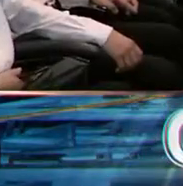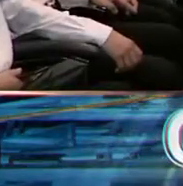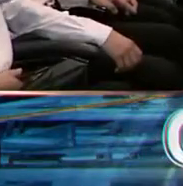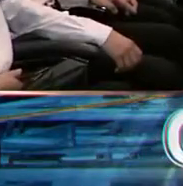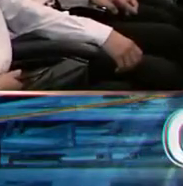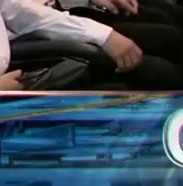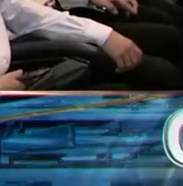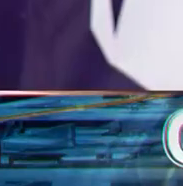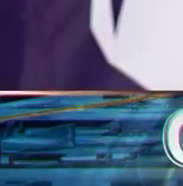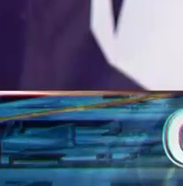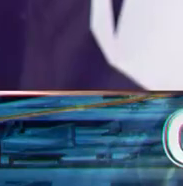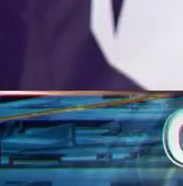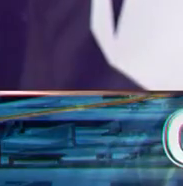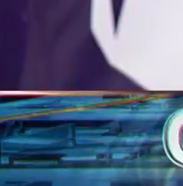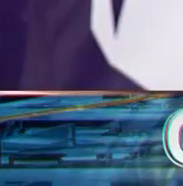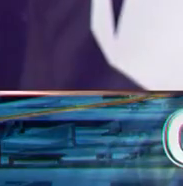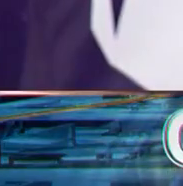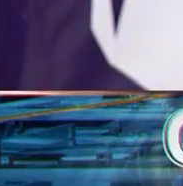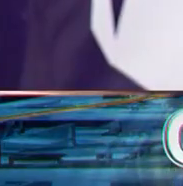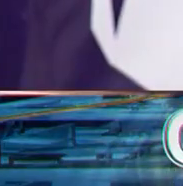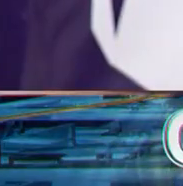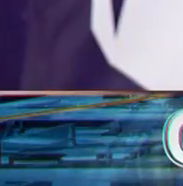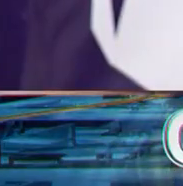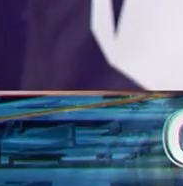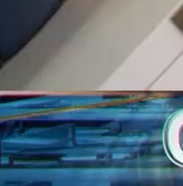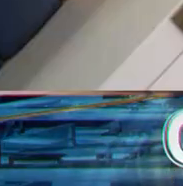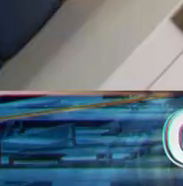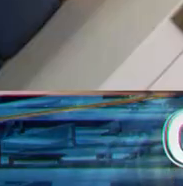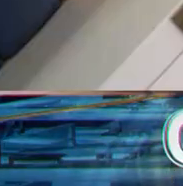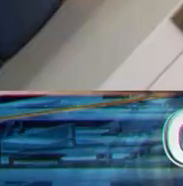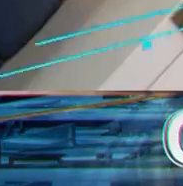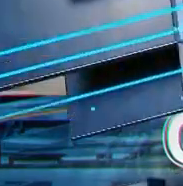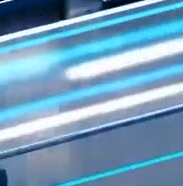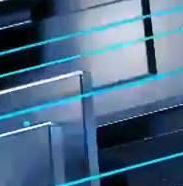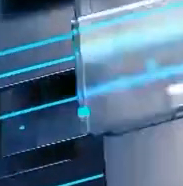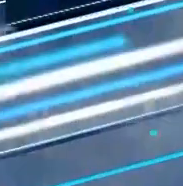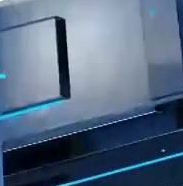Чтение тоже свет. В Талдыкургане открылись несколько площадок буккроссинга.